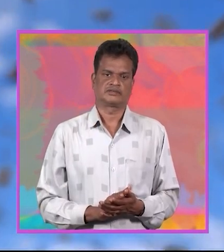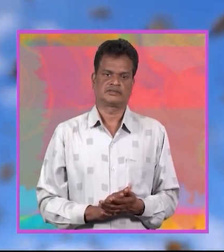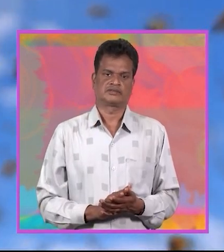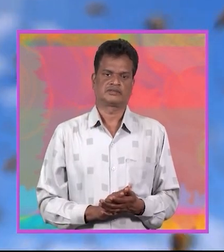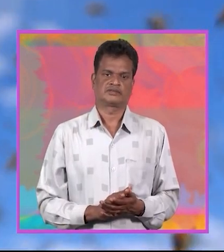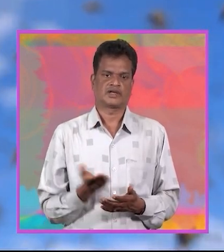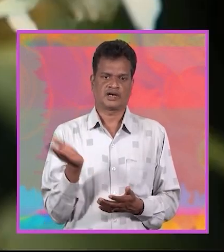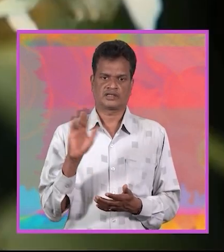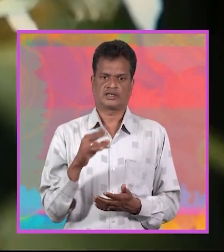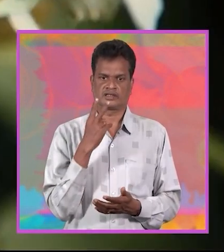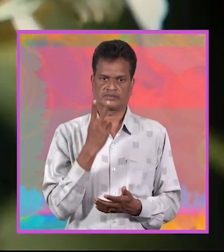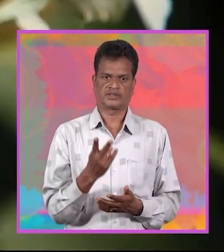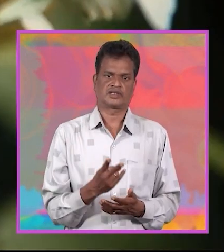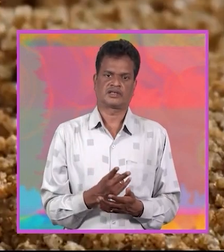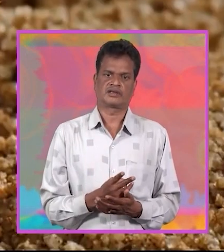அதற்கடுத்து